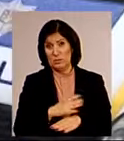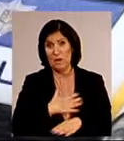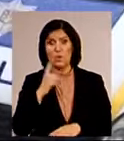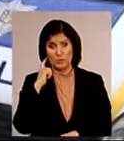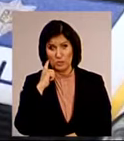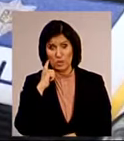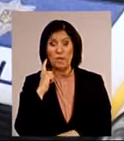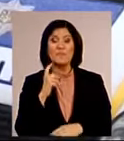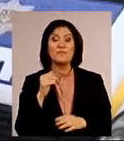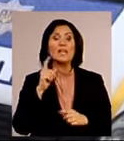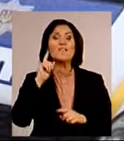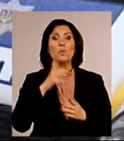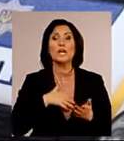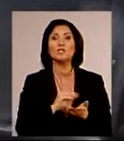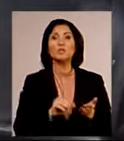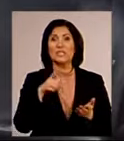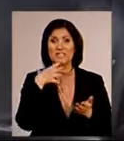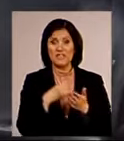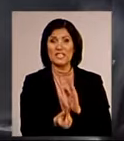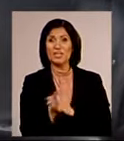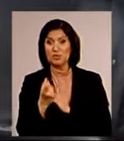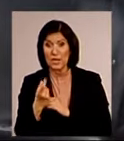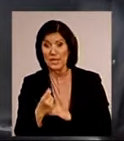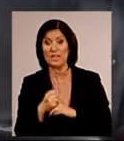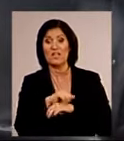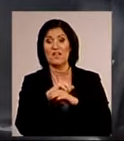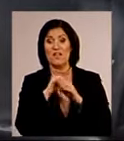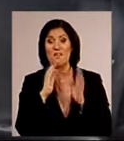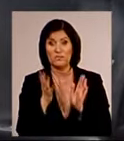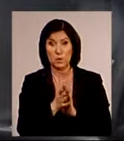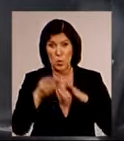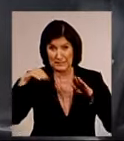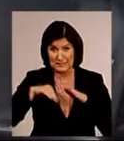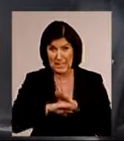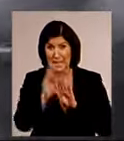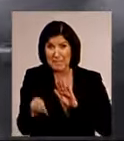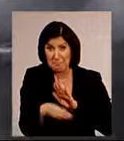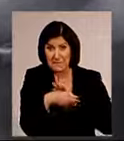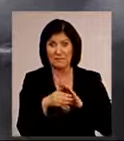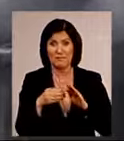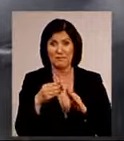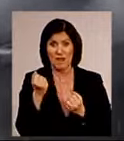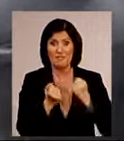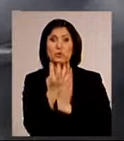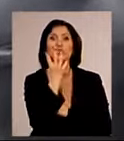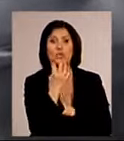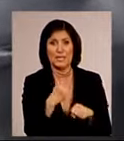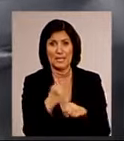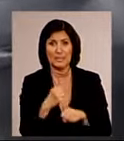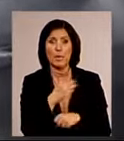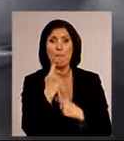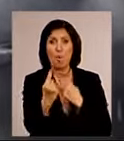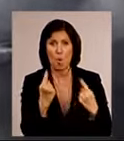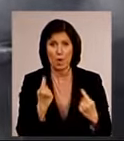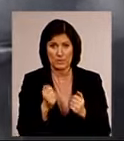услышала. Як стало відомо нашим журналістам з власних джерел, усього зловмисники заклали під авто 4 гранати, по одній на